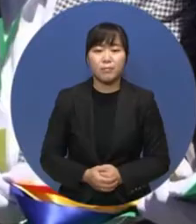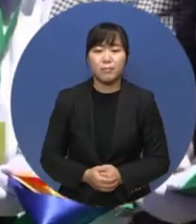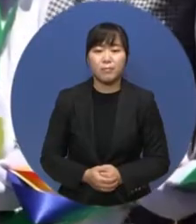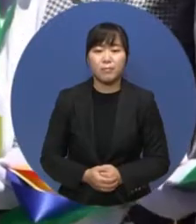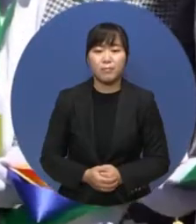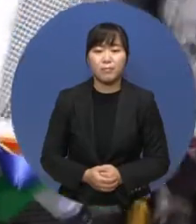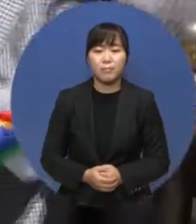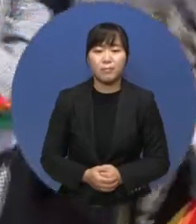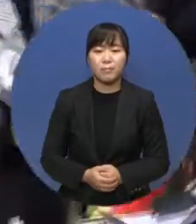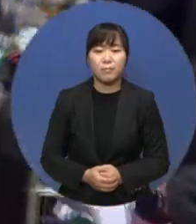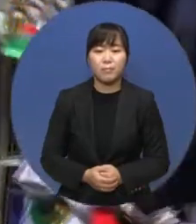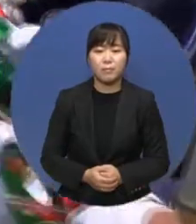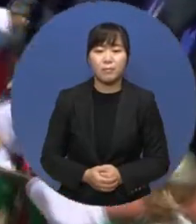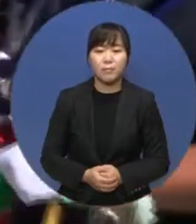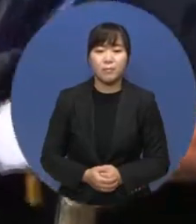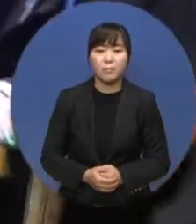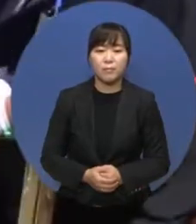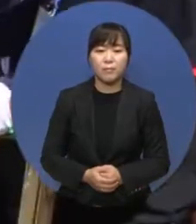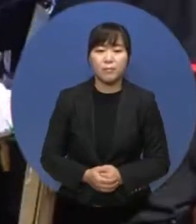하나,